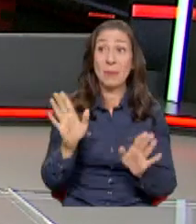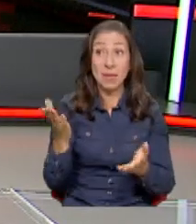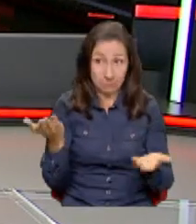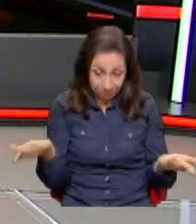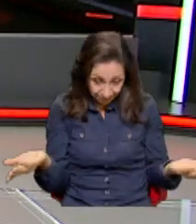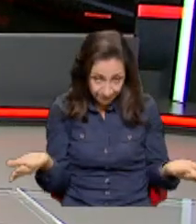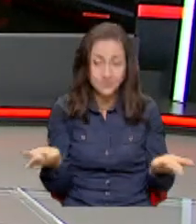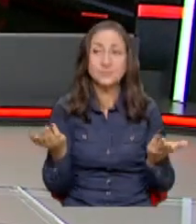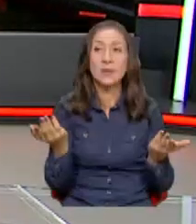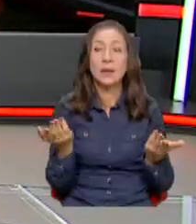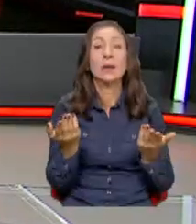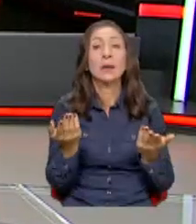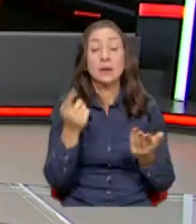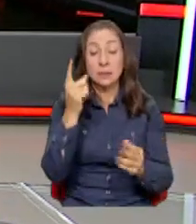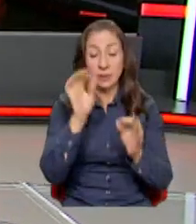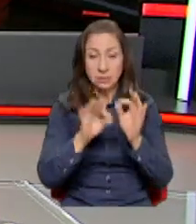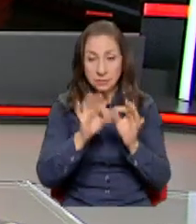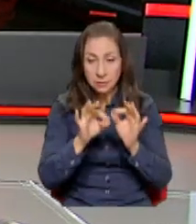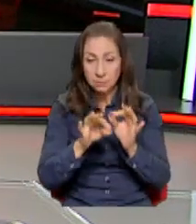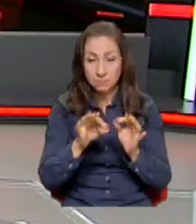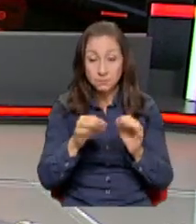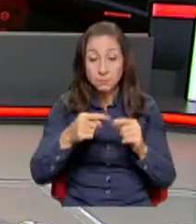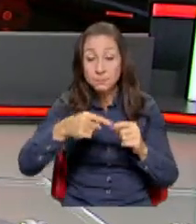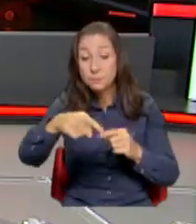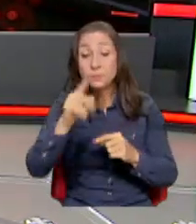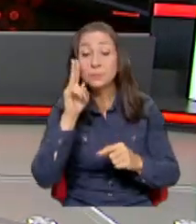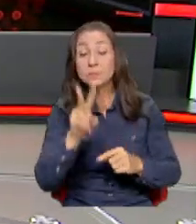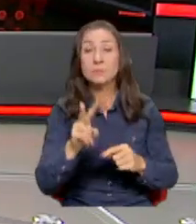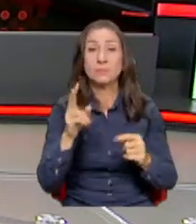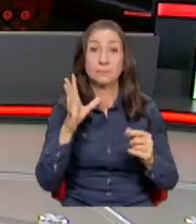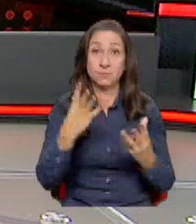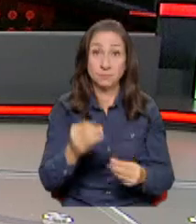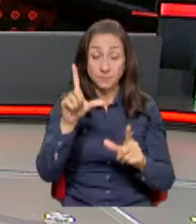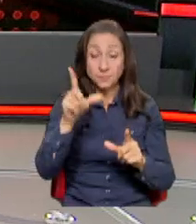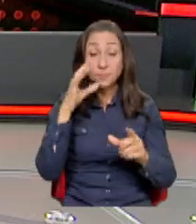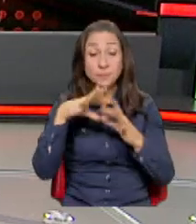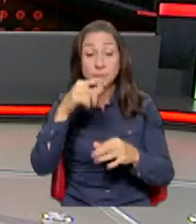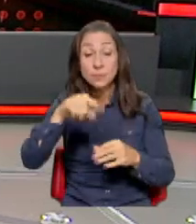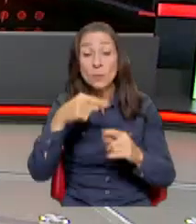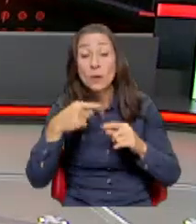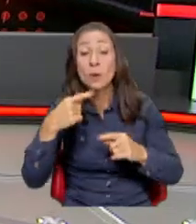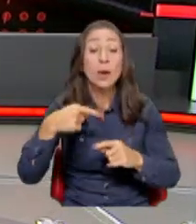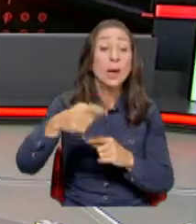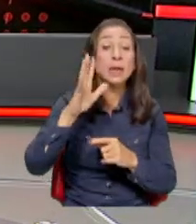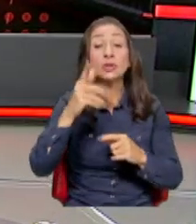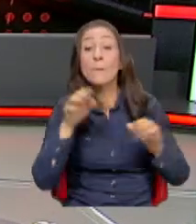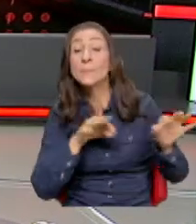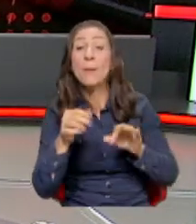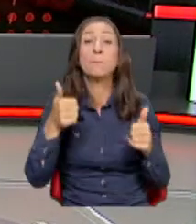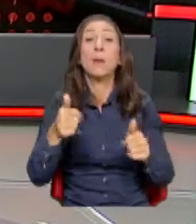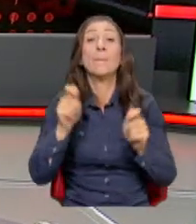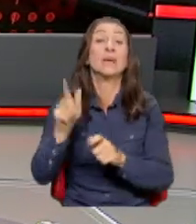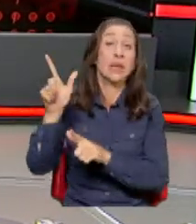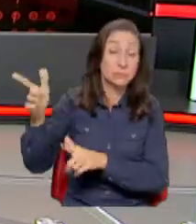Evet efendim bir ekonominin önünü görmesini sağlamak insanların o ekonomi içinde önünü görmesini geleceğini planlamasını